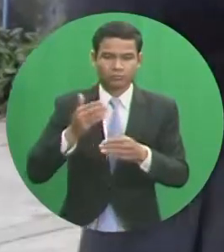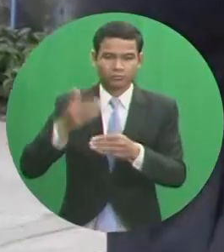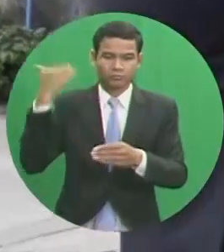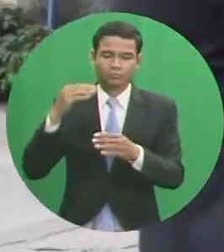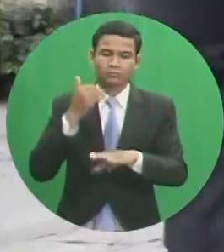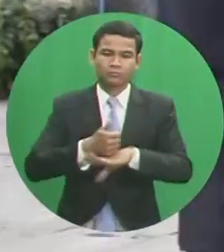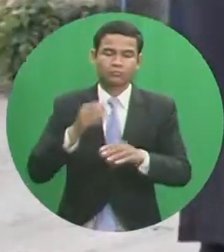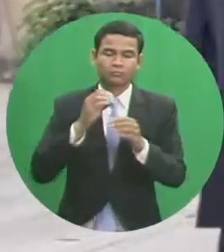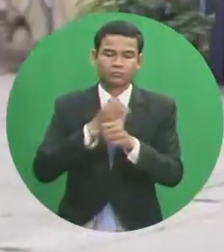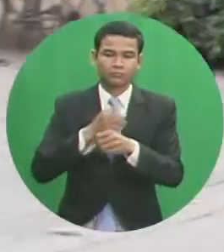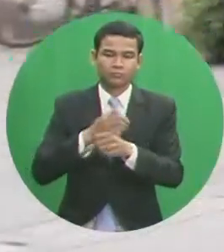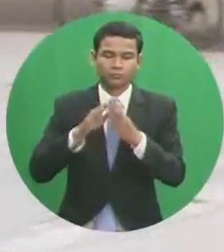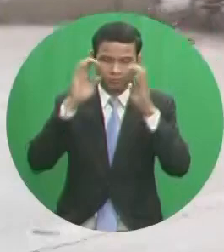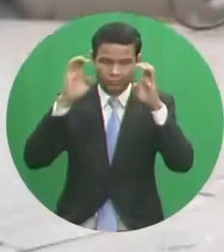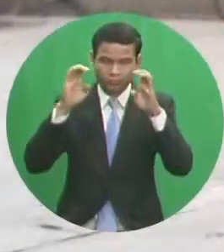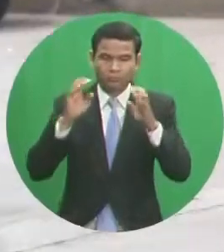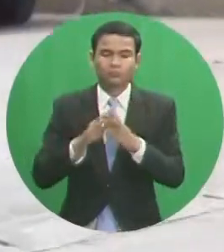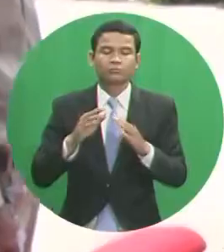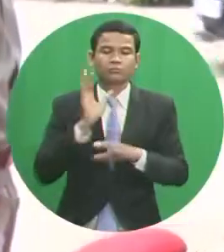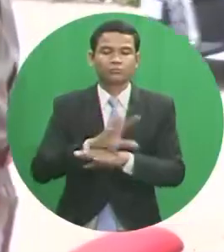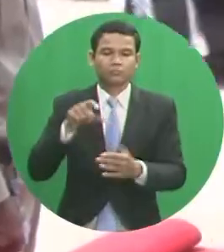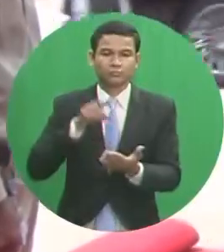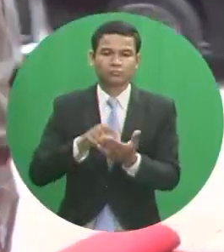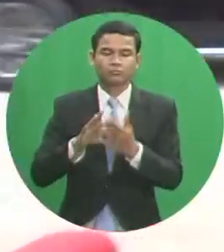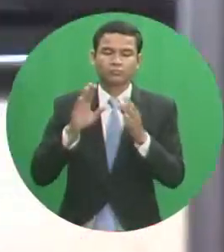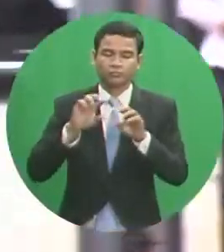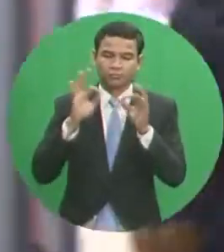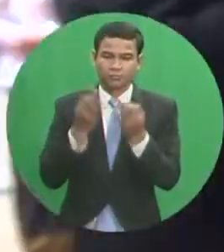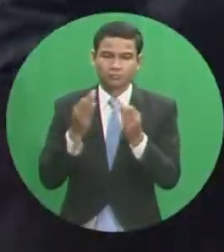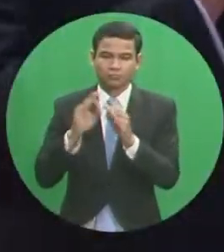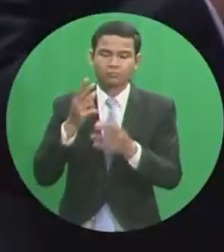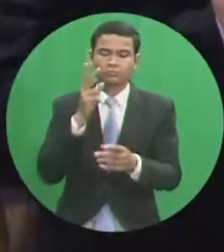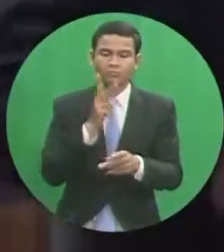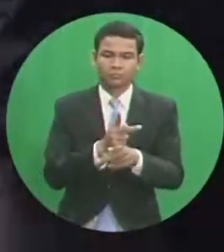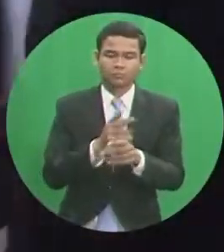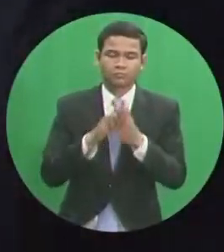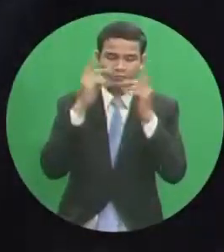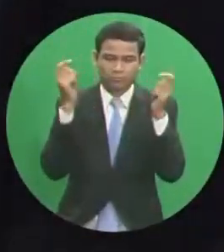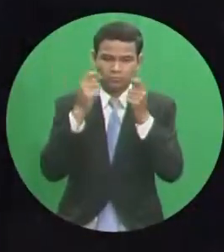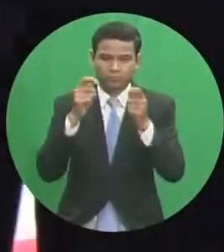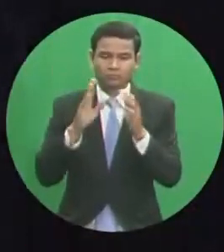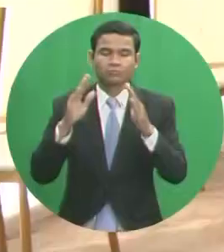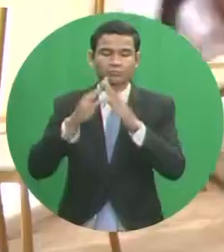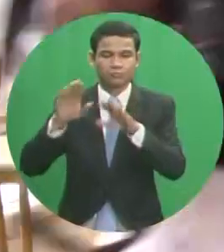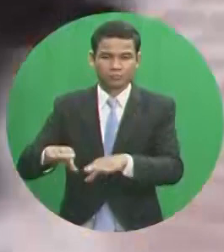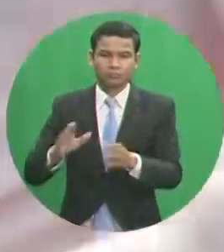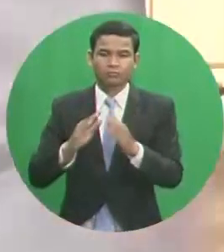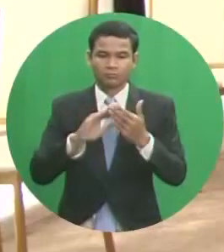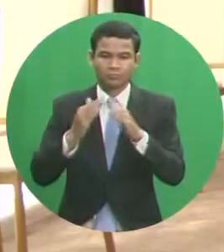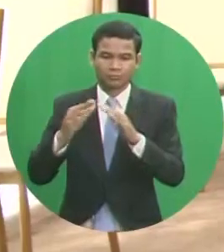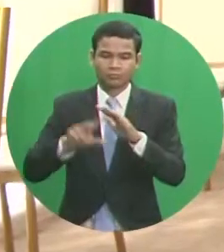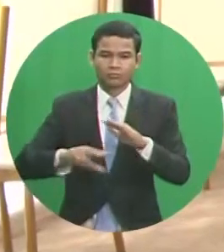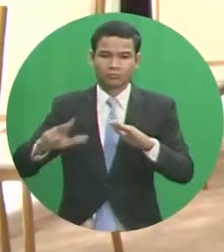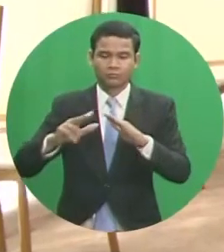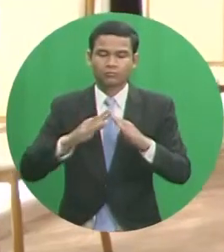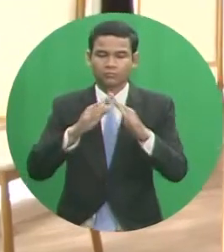ายอบรมสระสางแขกกันดาได้เติร์กบานกรมกรุษาดมกอลทเบิร์บนในเกหะทันคุมปลายกุยส